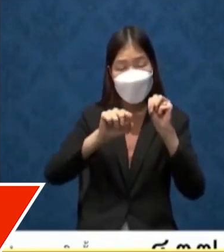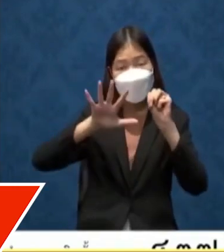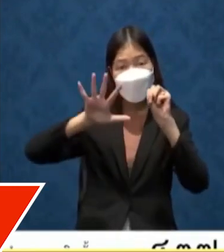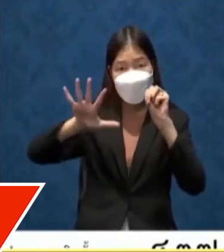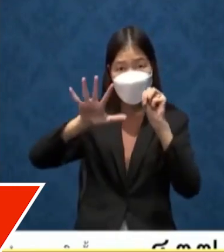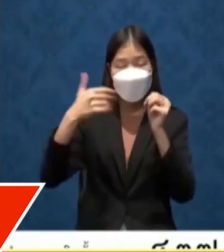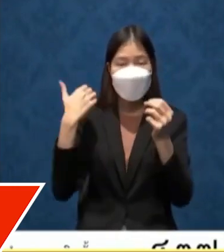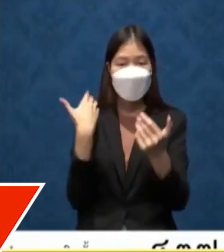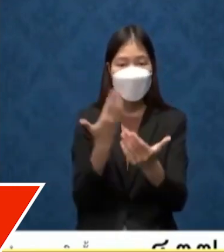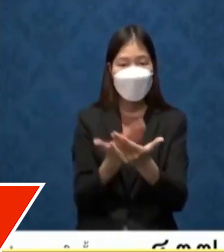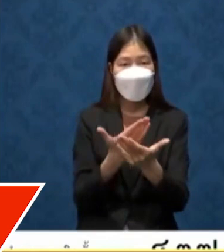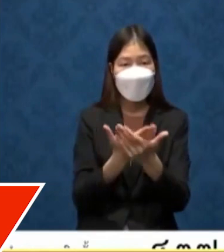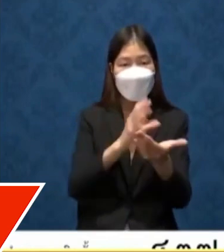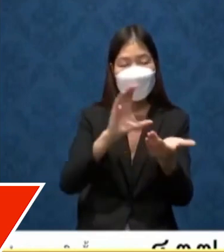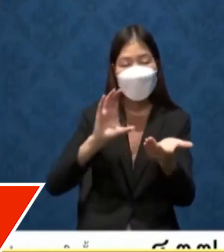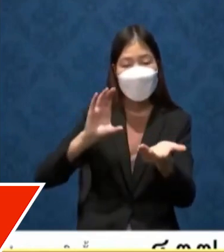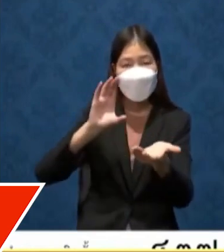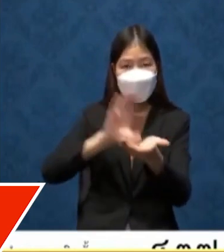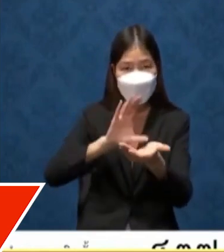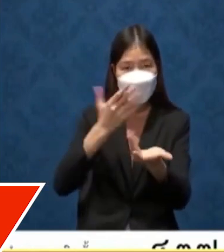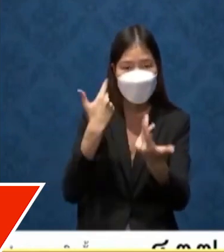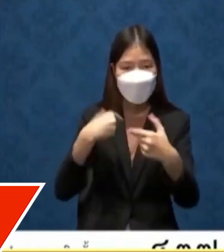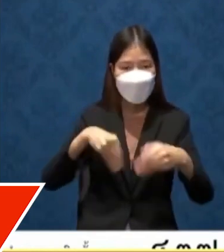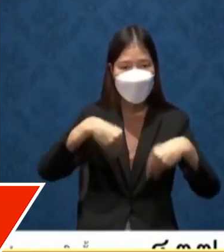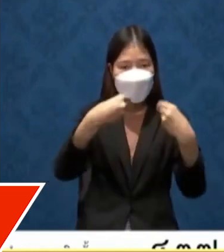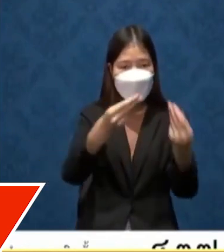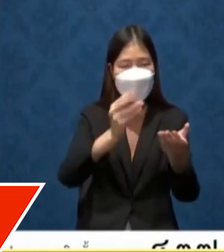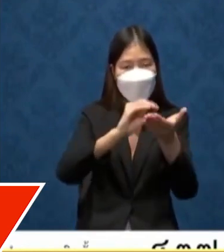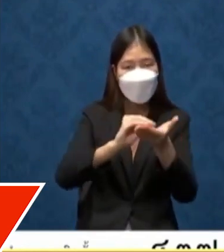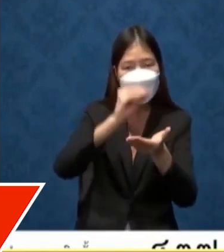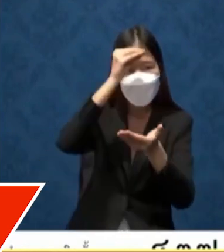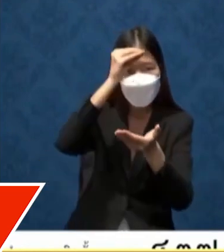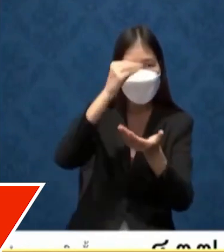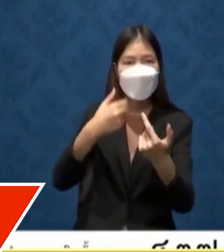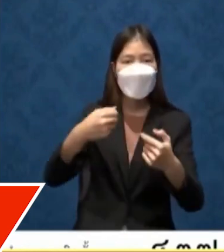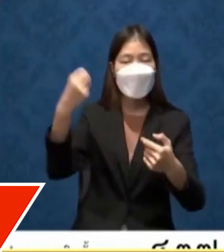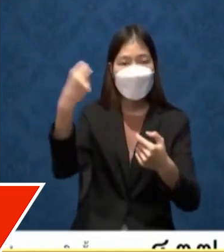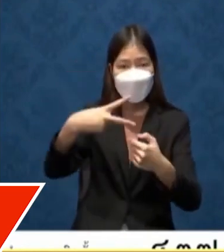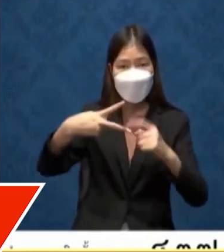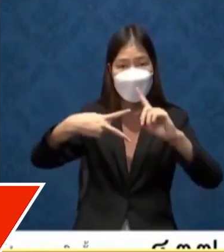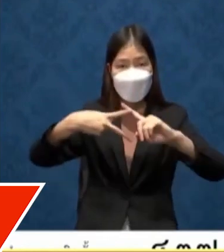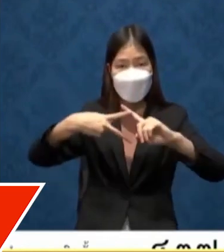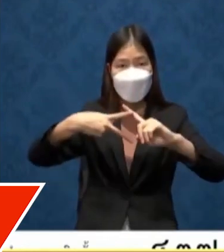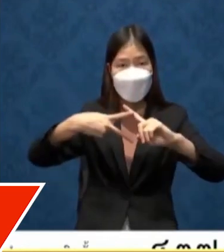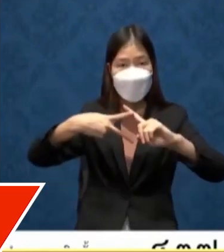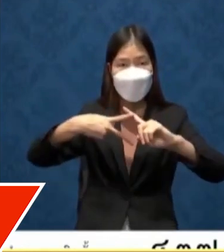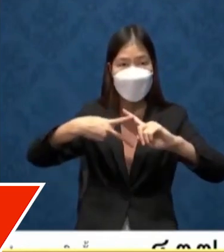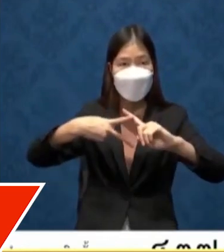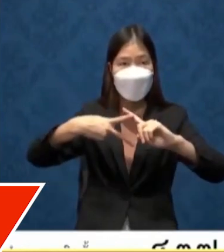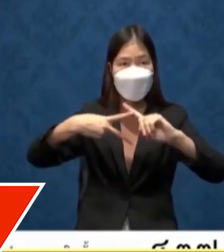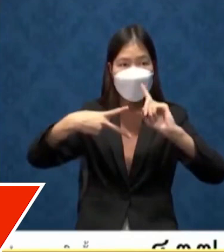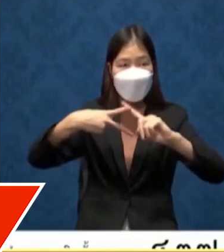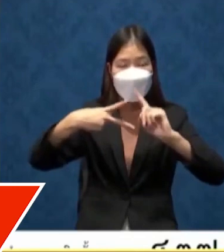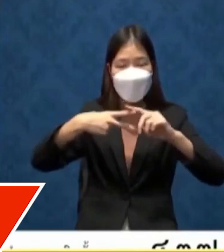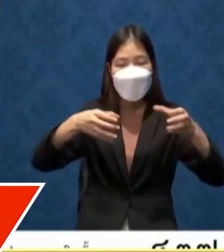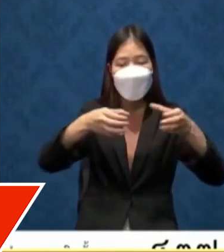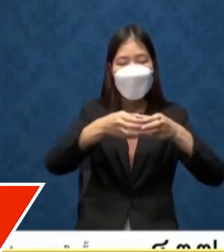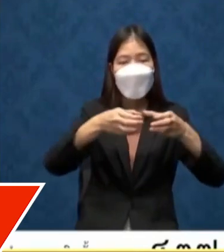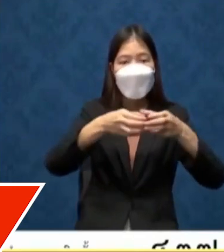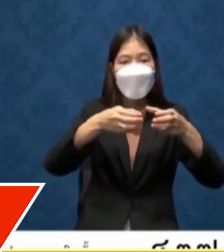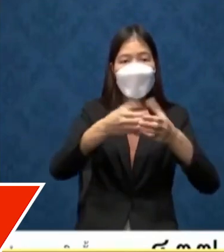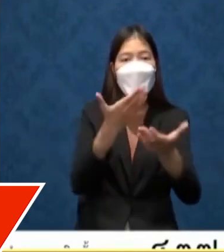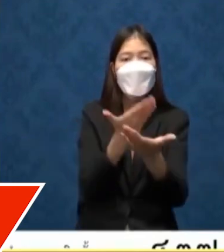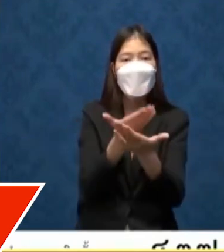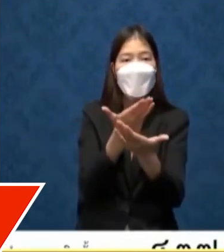ให้กองทุนสามารถพิจารณาให้ทุนแก่นักเรียนนักศึกษา2ประเภทครับคืออนุมาตราที่1กลุ่มที่ขาดแคลนทุนทรั